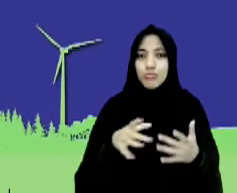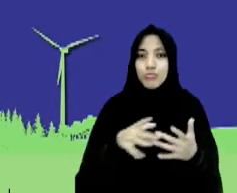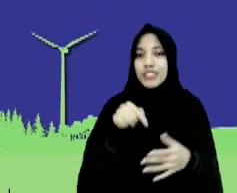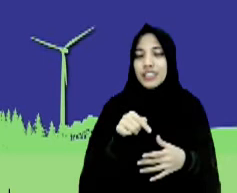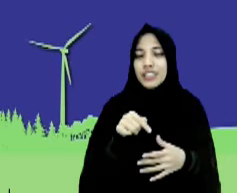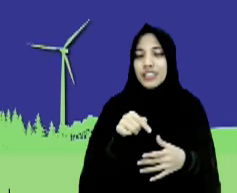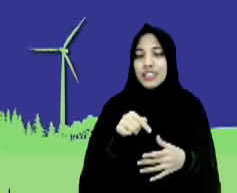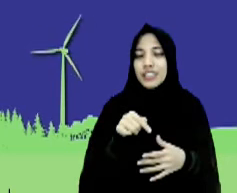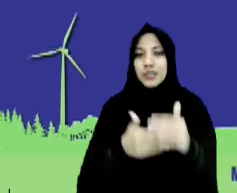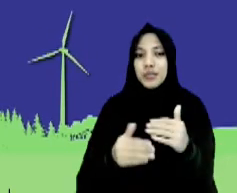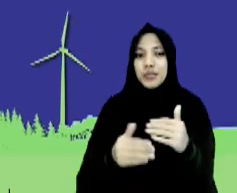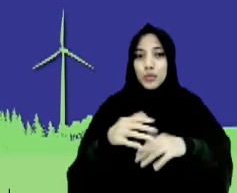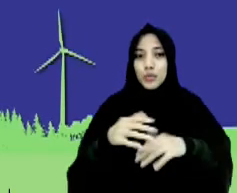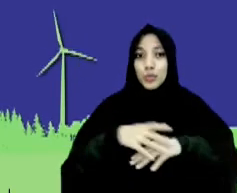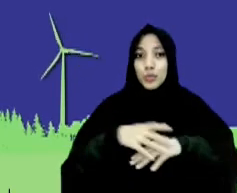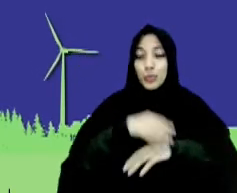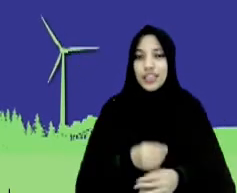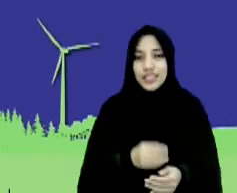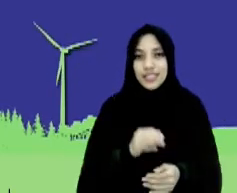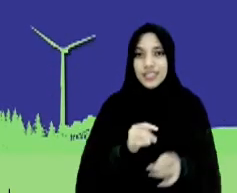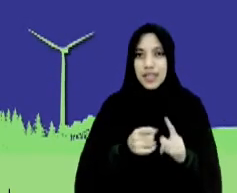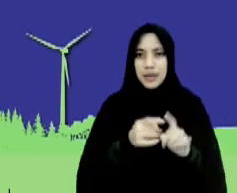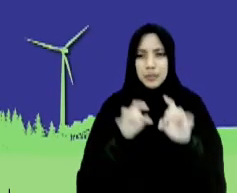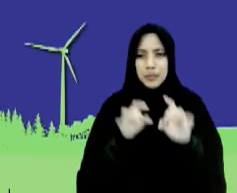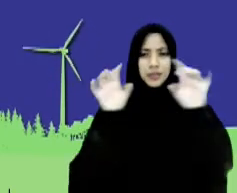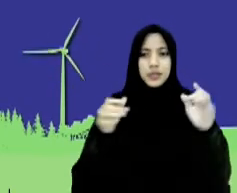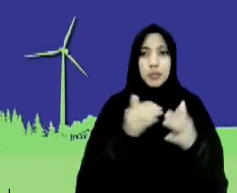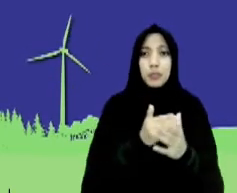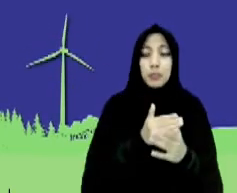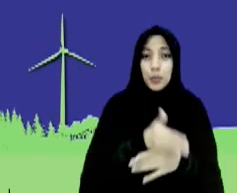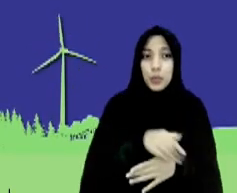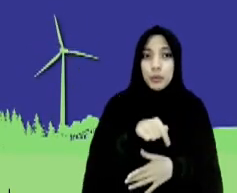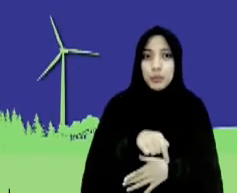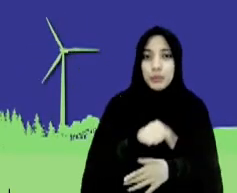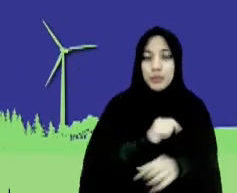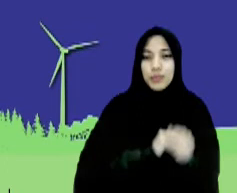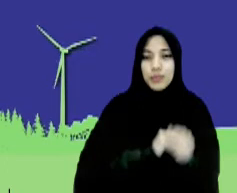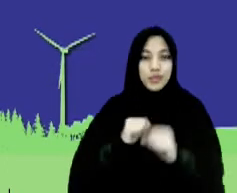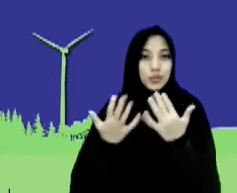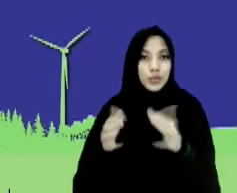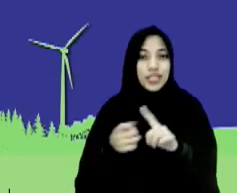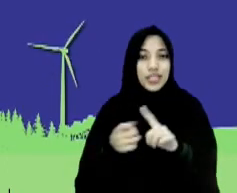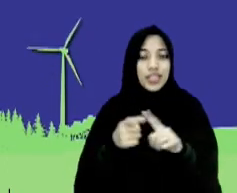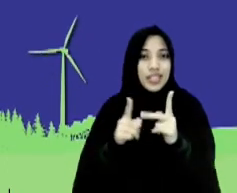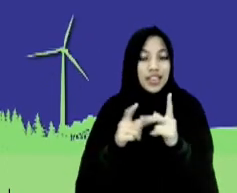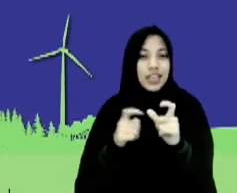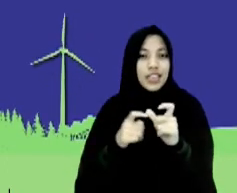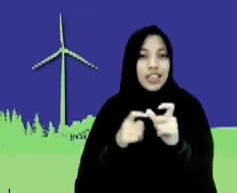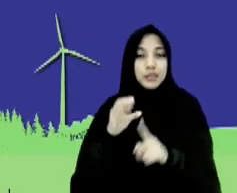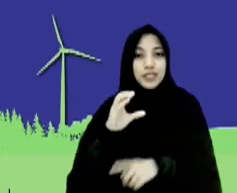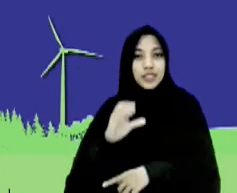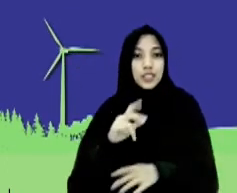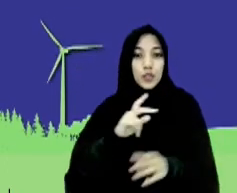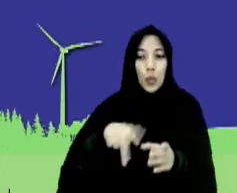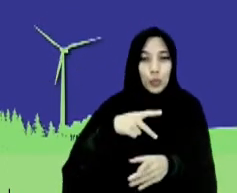Eh jadi Berbagai macam program seperti ini memang kita jalani di HSBC tadi Eh cofe and